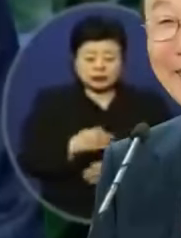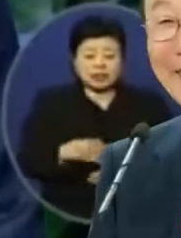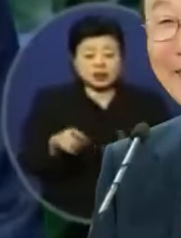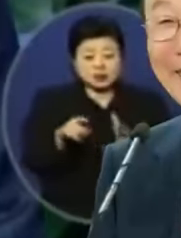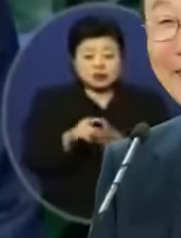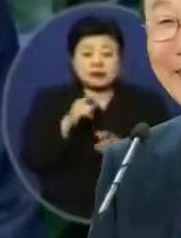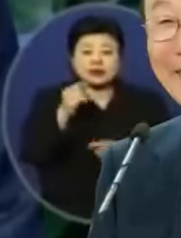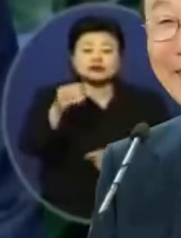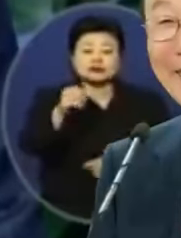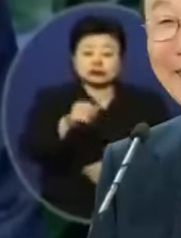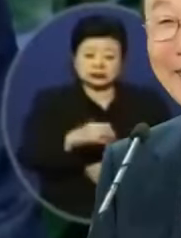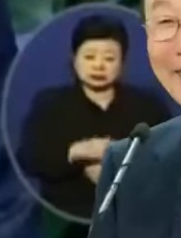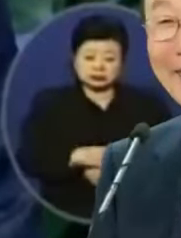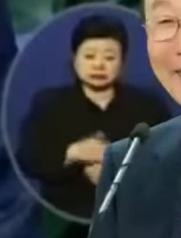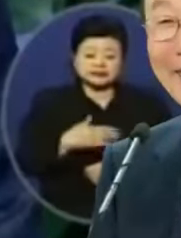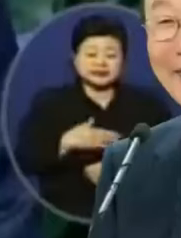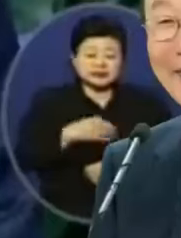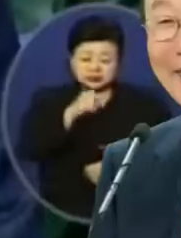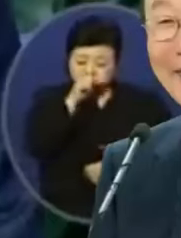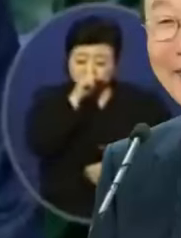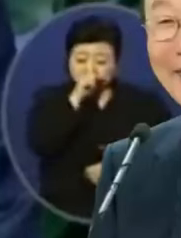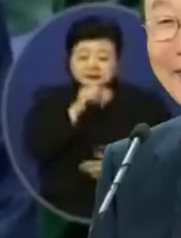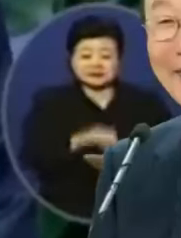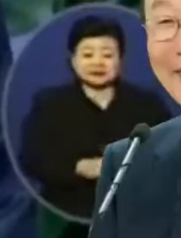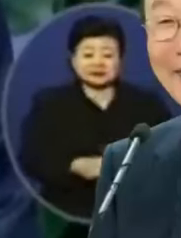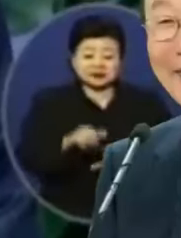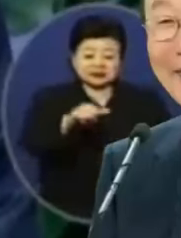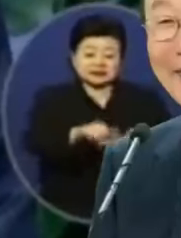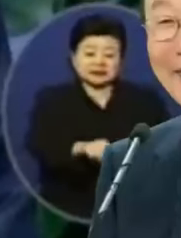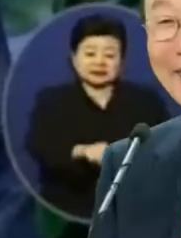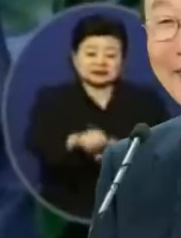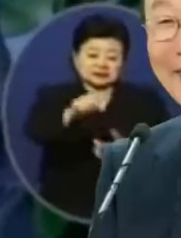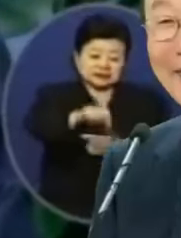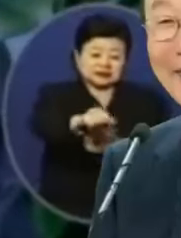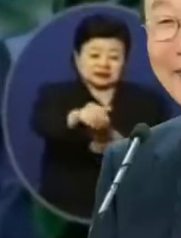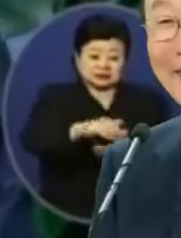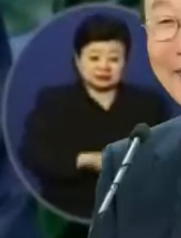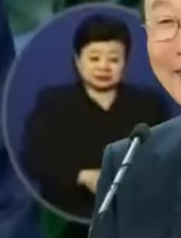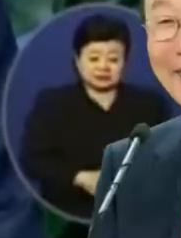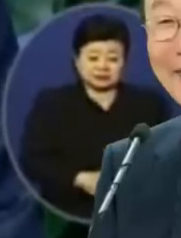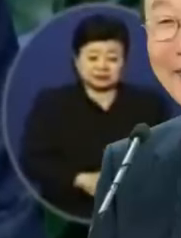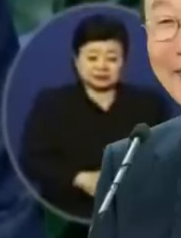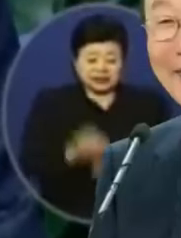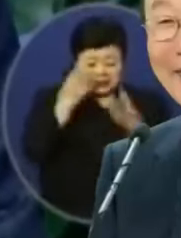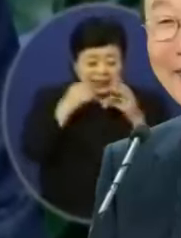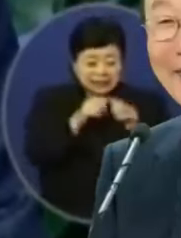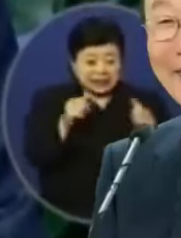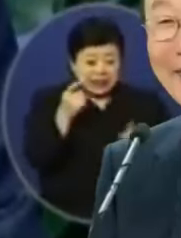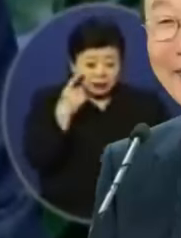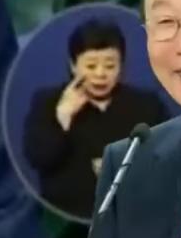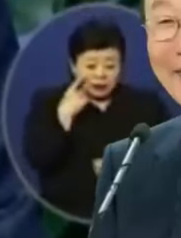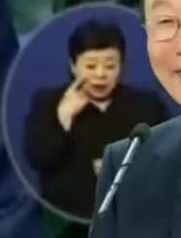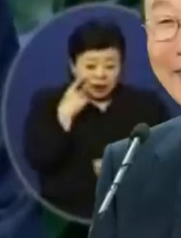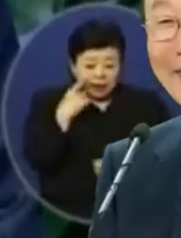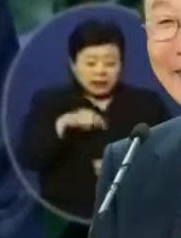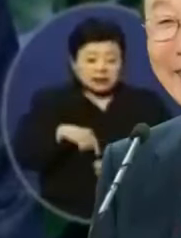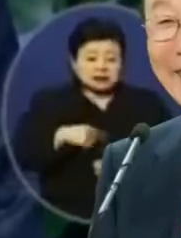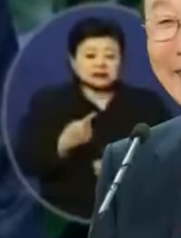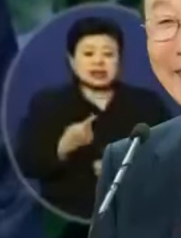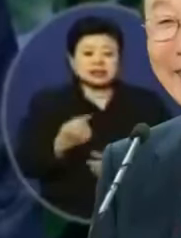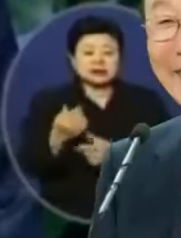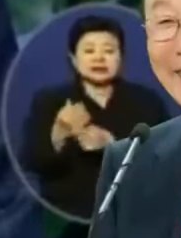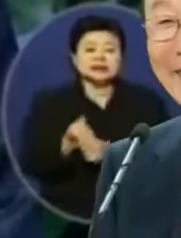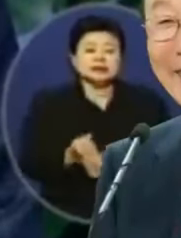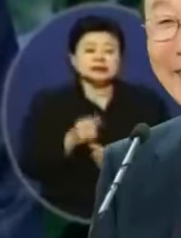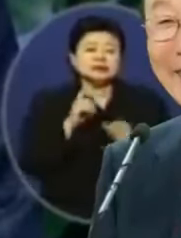위에서 그렇게 말해주는 게 기분이 좋단 말입니다. 도장을 탁 찍었습니다. 다니엘이 보니까 자기를 노리고서